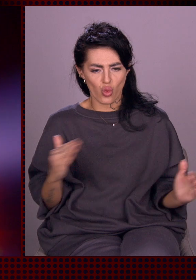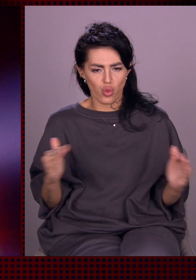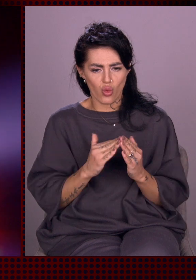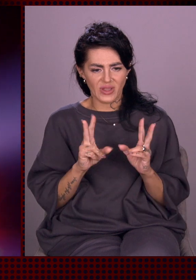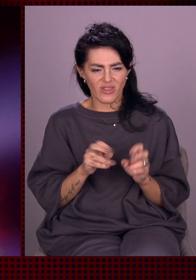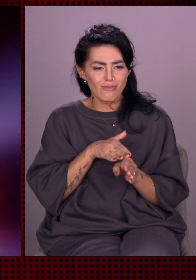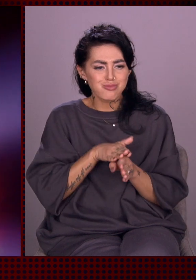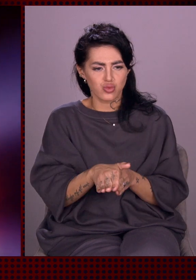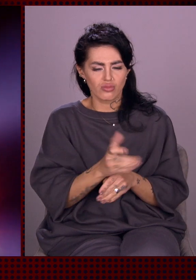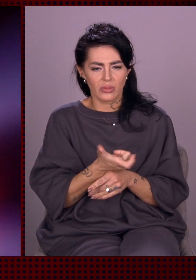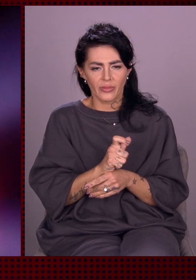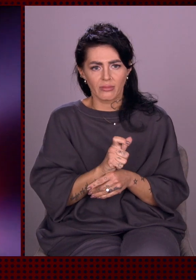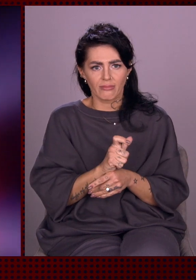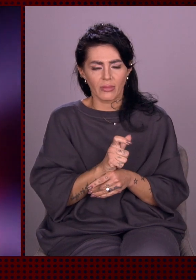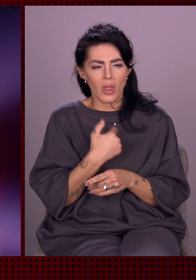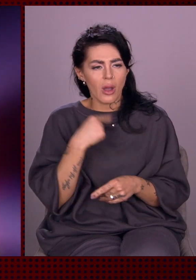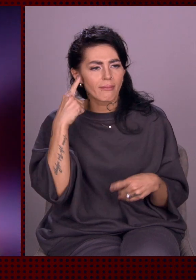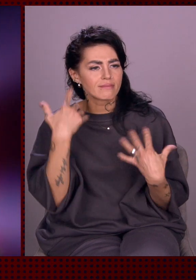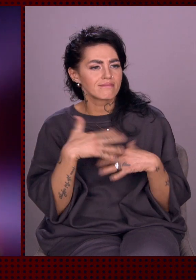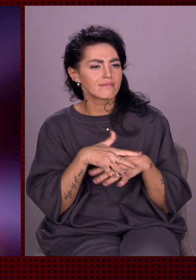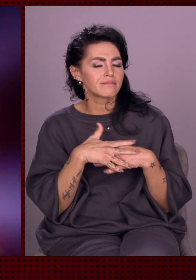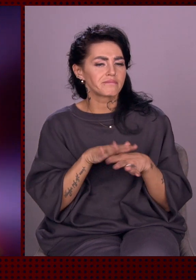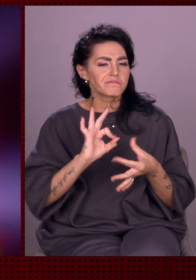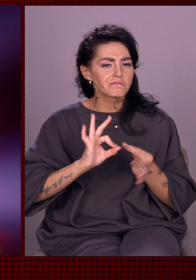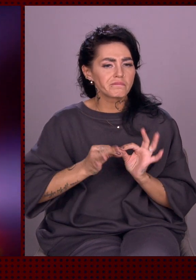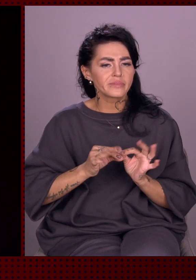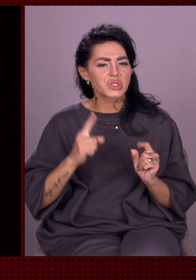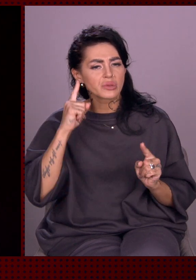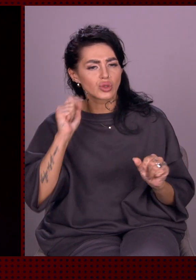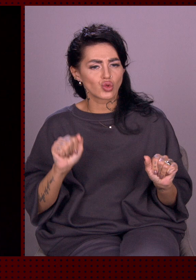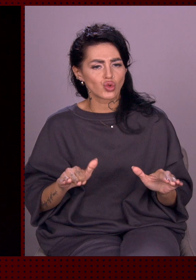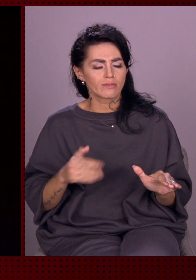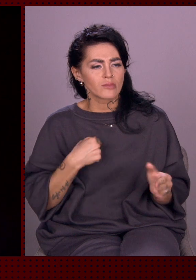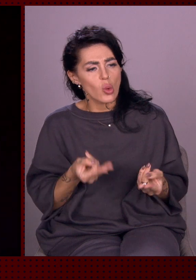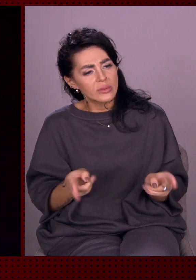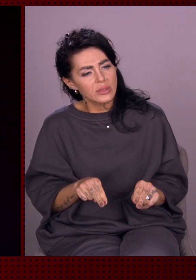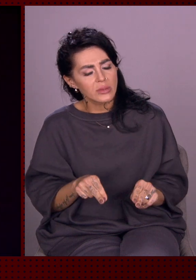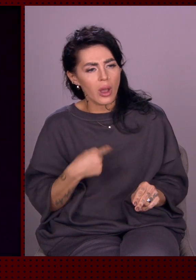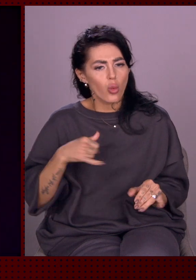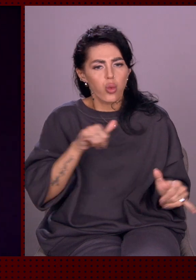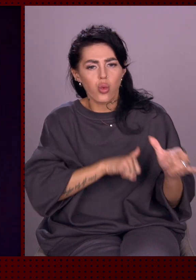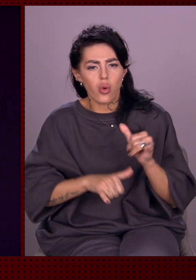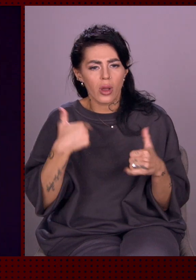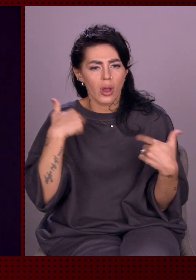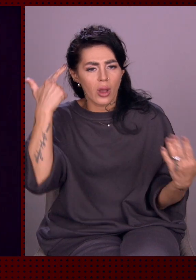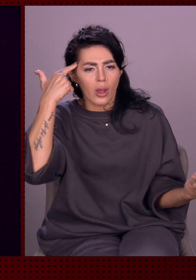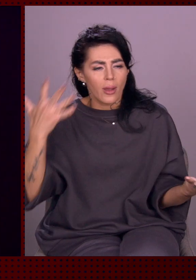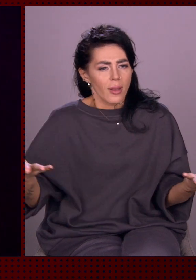так сіли, роздумували, ну і прийняли рішення залишатися. У мене була певна розгубленість, певний